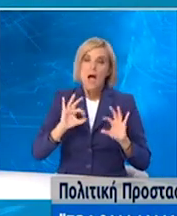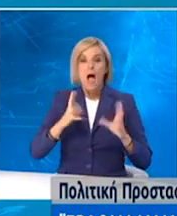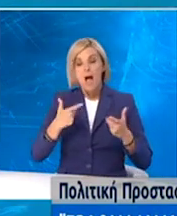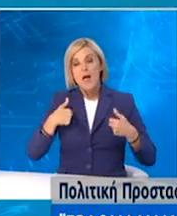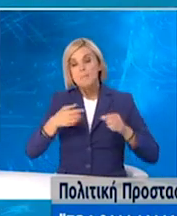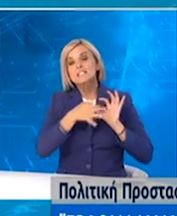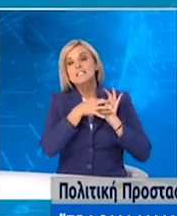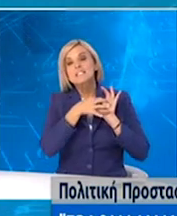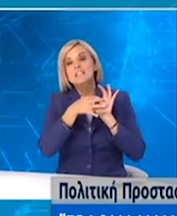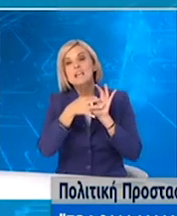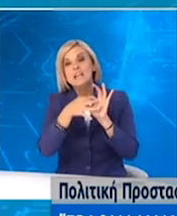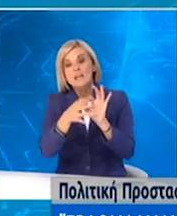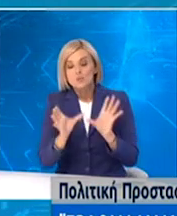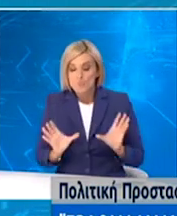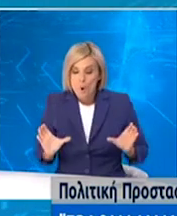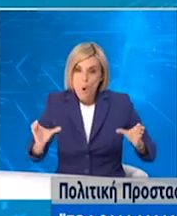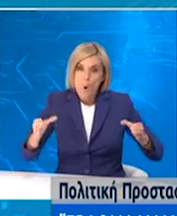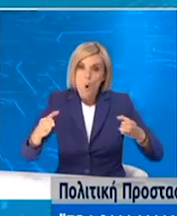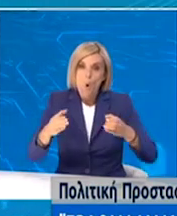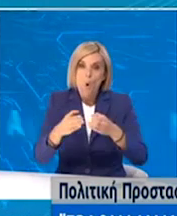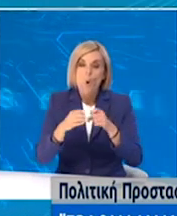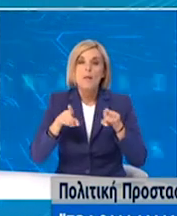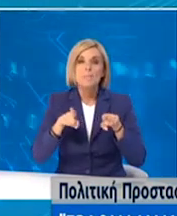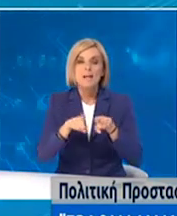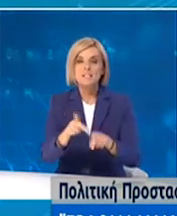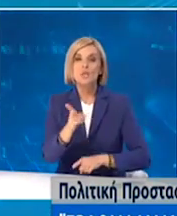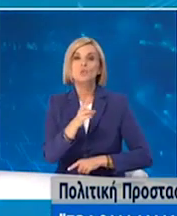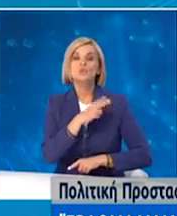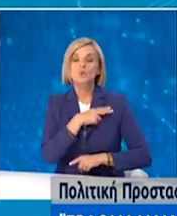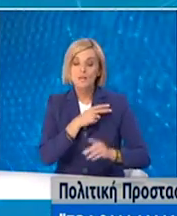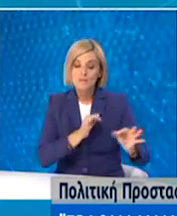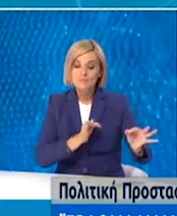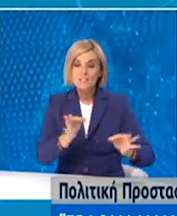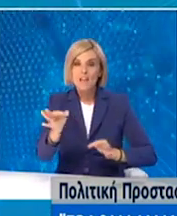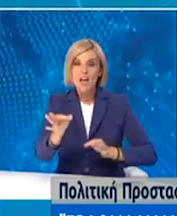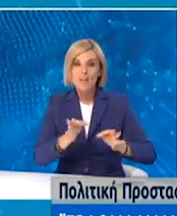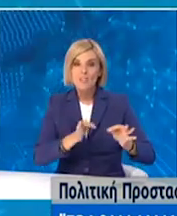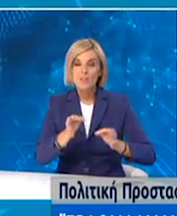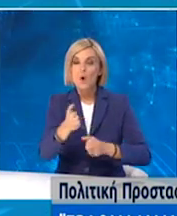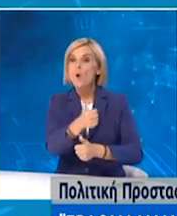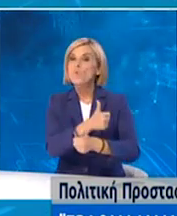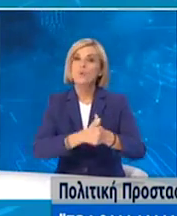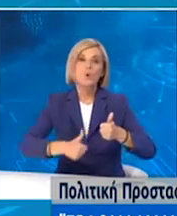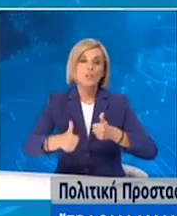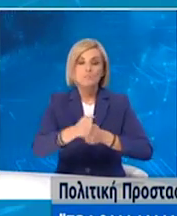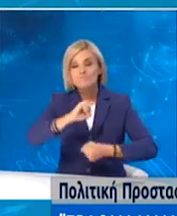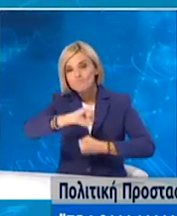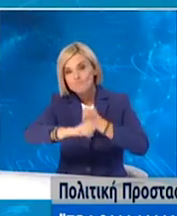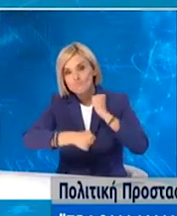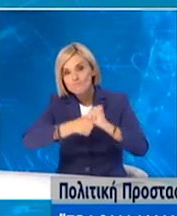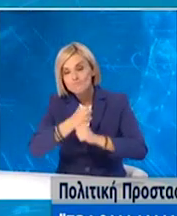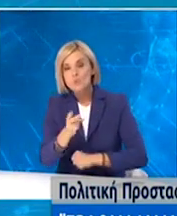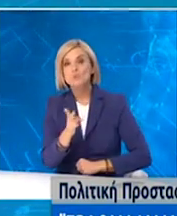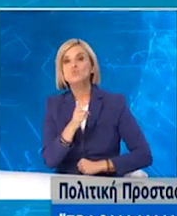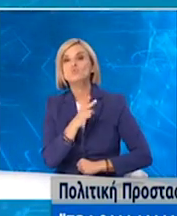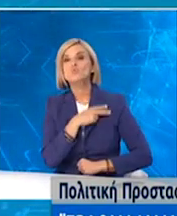Σε αυτή την προσπάθεια πρέπει να συνεχίσουμε όλοι συντεταγμένα και πάνω και πέρα από οτιδήποτε άλλο να παλέψουμε κάτω από συγκεκριμένους